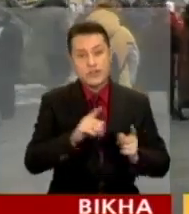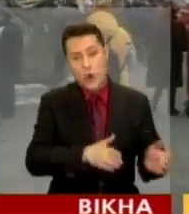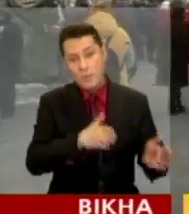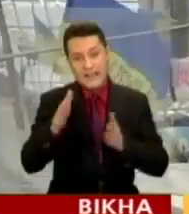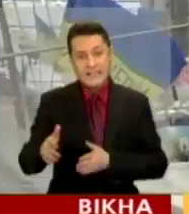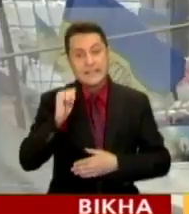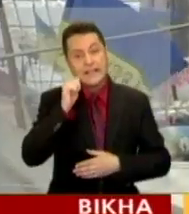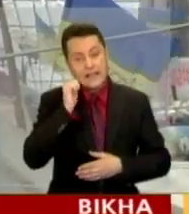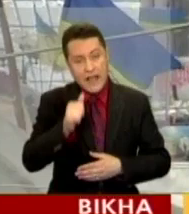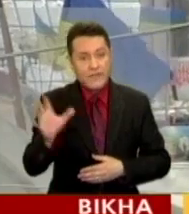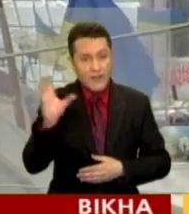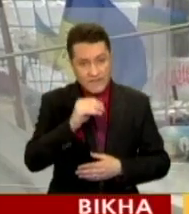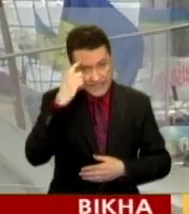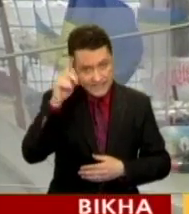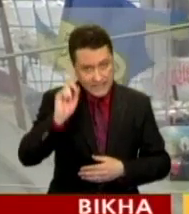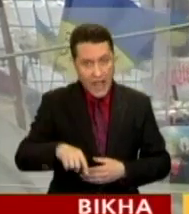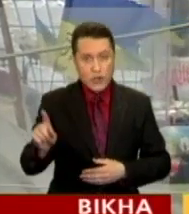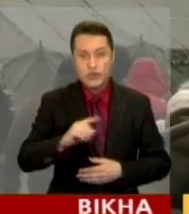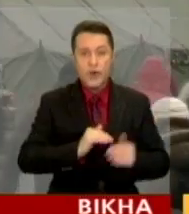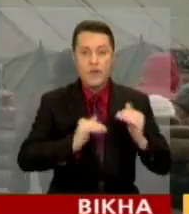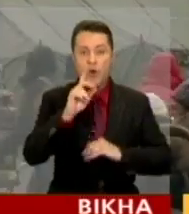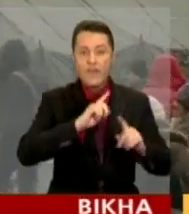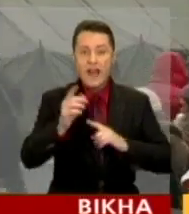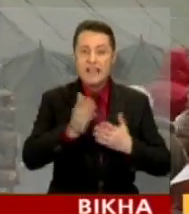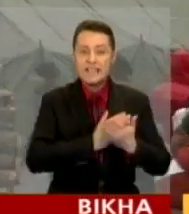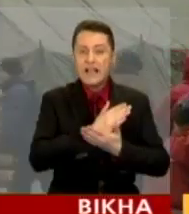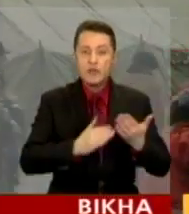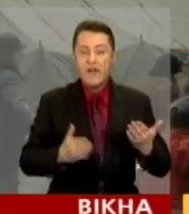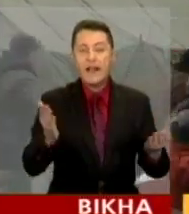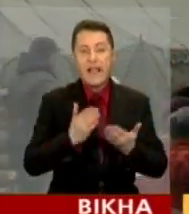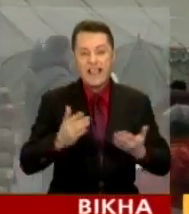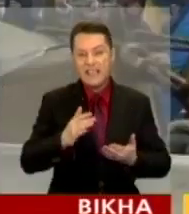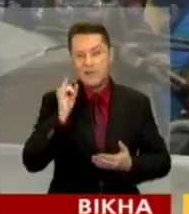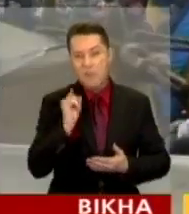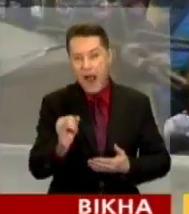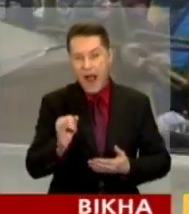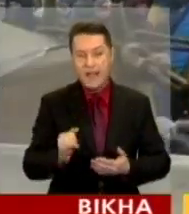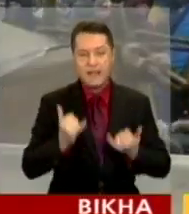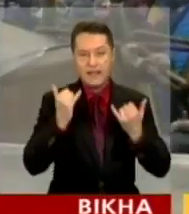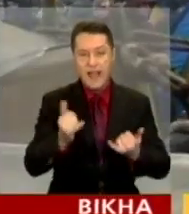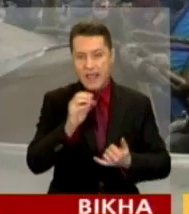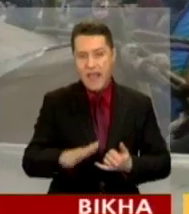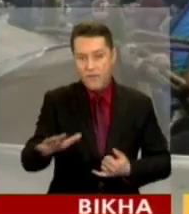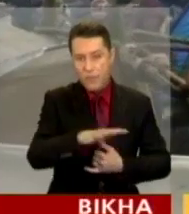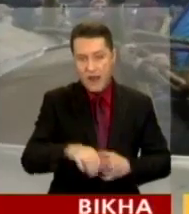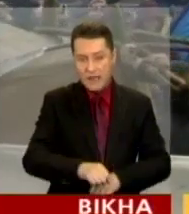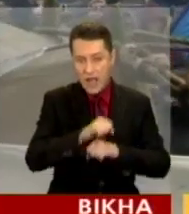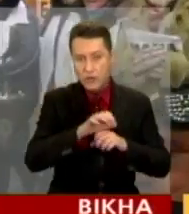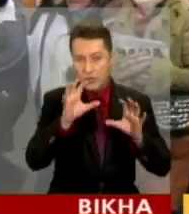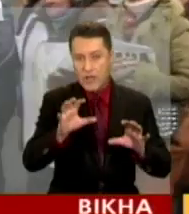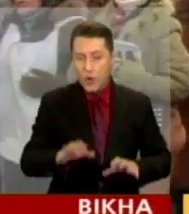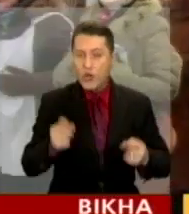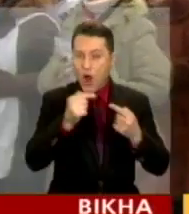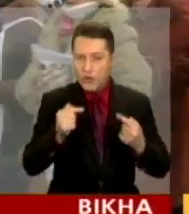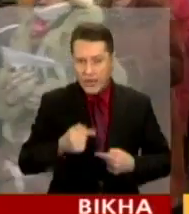усі знають, що Верховна Рада скасувала якісь погані для Євромайдану закони. Проте конкретику сьогоднішнього дня в парламенті тут знають